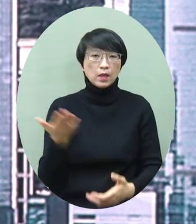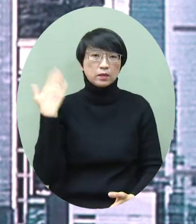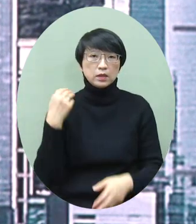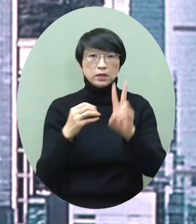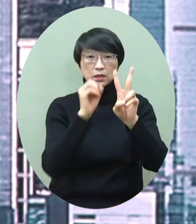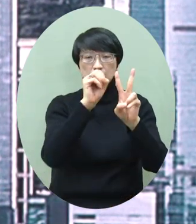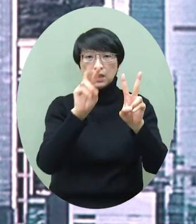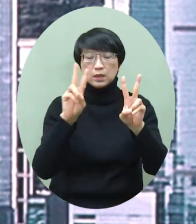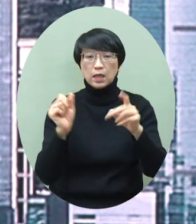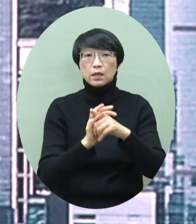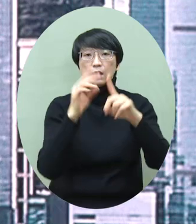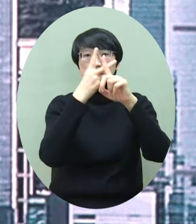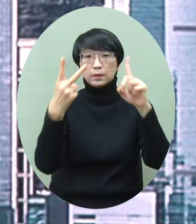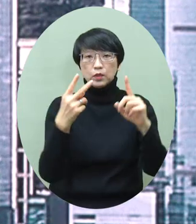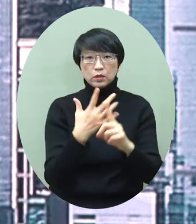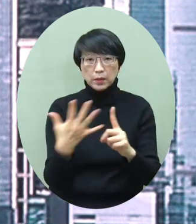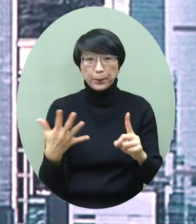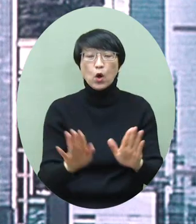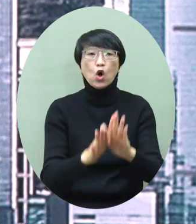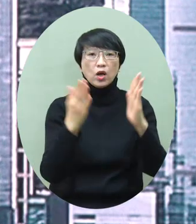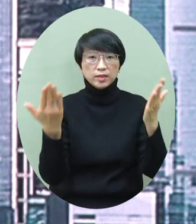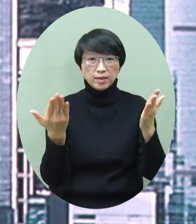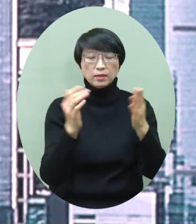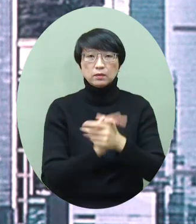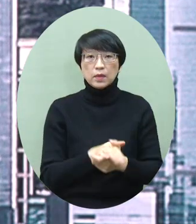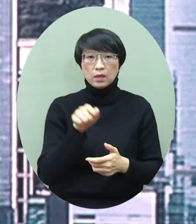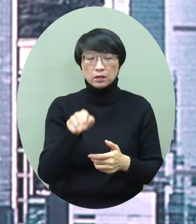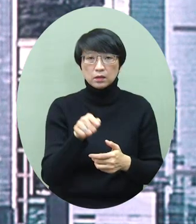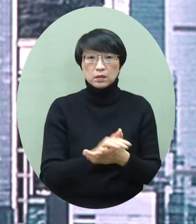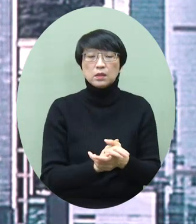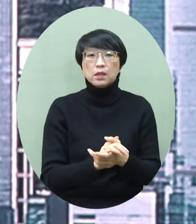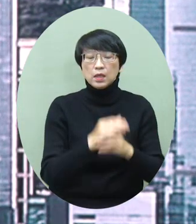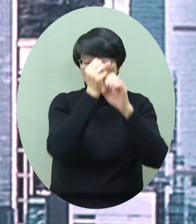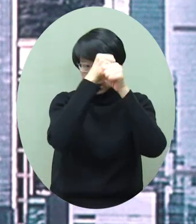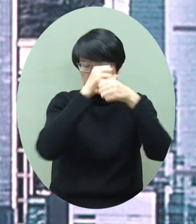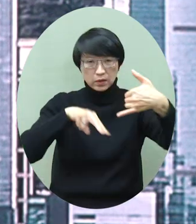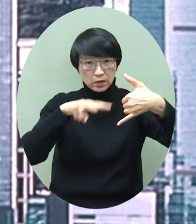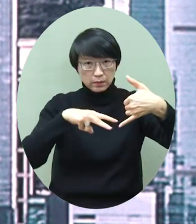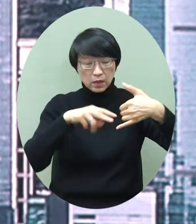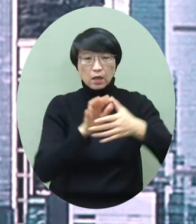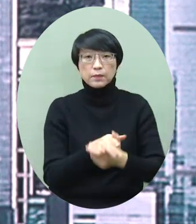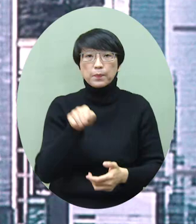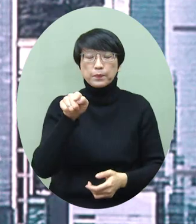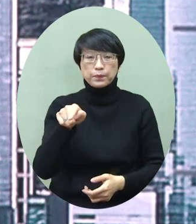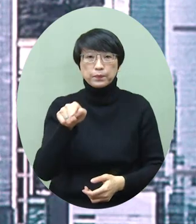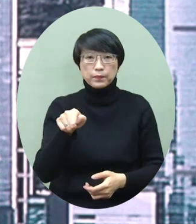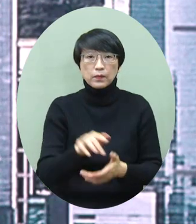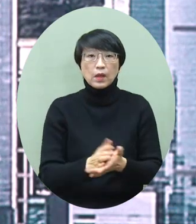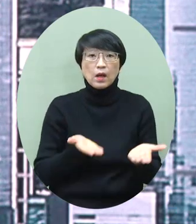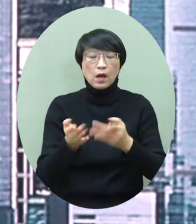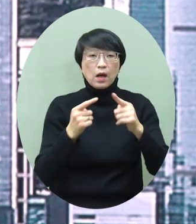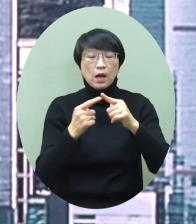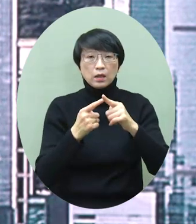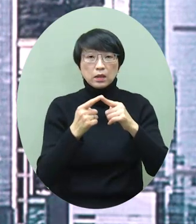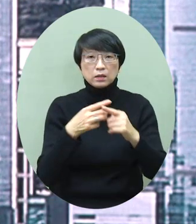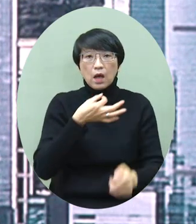嘅12月15日開始咧，已經將採樣的方法由旅客自行提供的深喉唾液